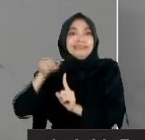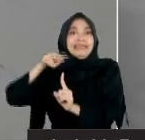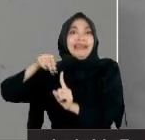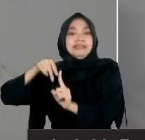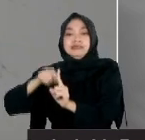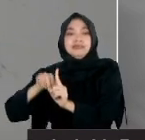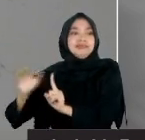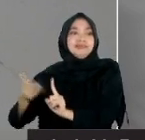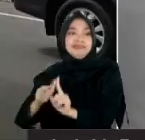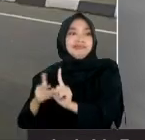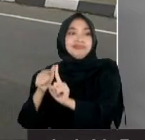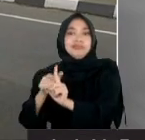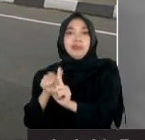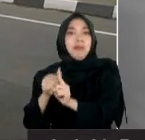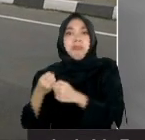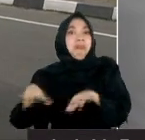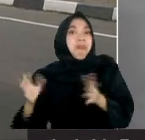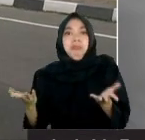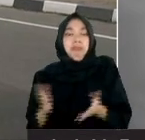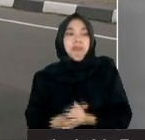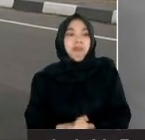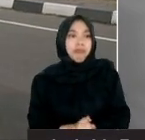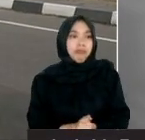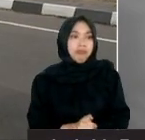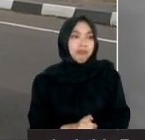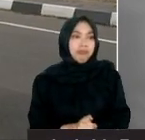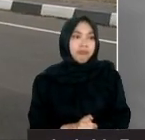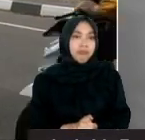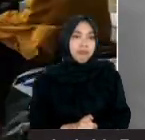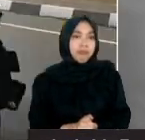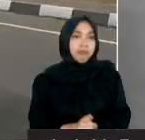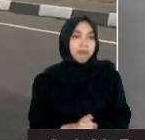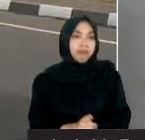terduga pelaku yang dilaporkan oleh para korban. Seperti itu kronologisnya.